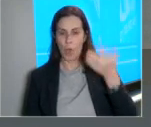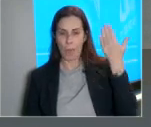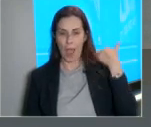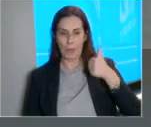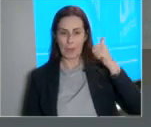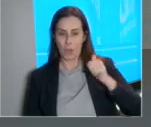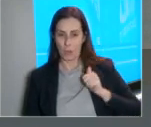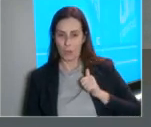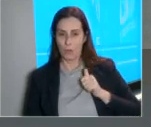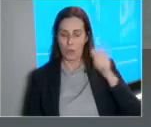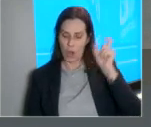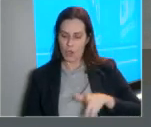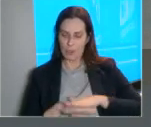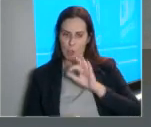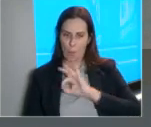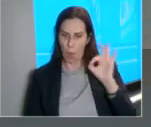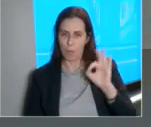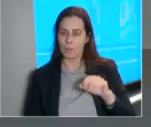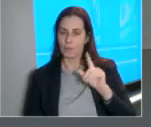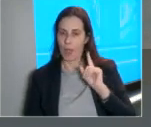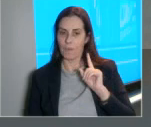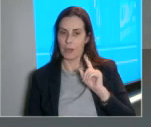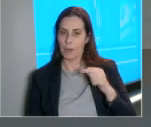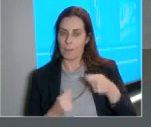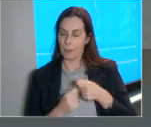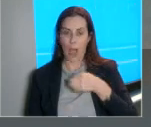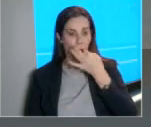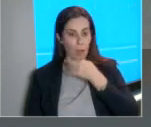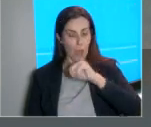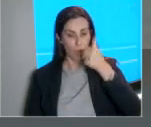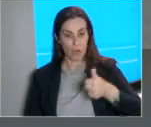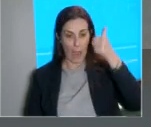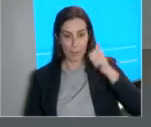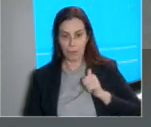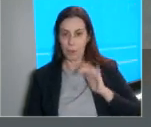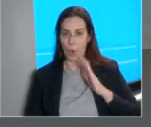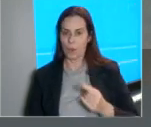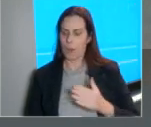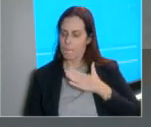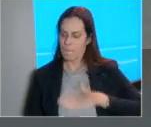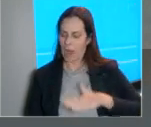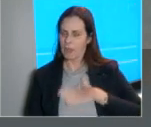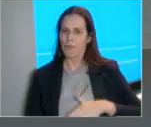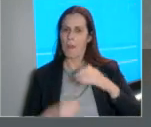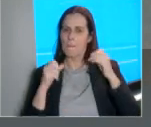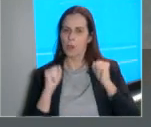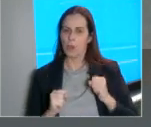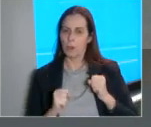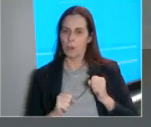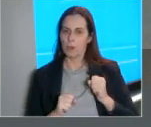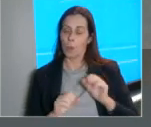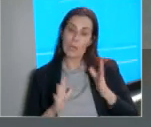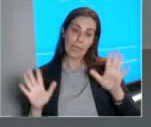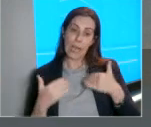כי אני בטוח שהם היו בעיקר אנשי מקצוע מעולים, אבל מבחינת ההופעה הפומבית, היה משהו מאוד מרגיע ובוטח ברמטכ"ל, לא זה רק